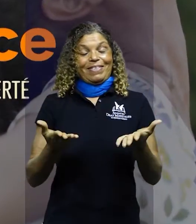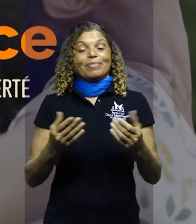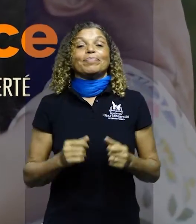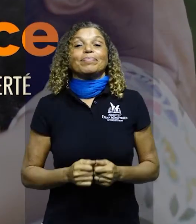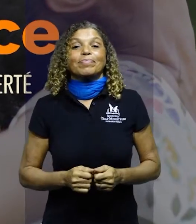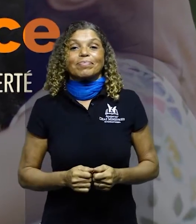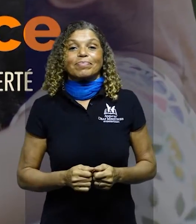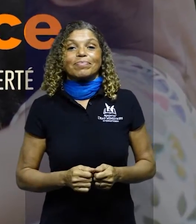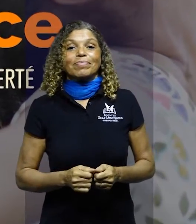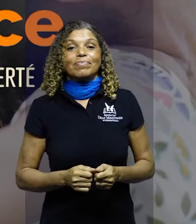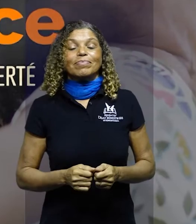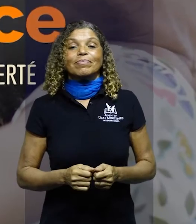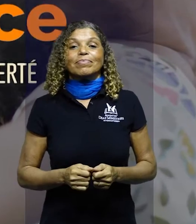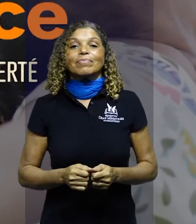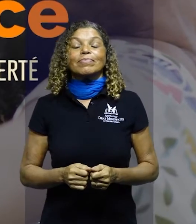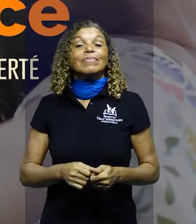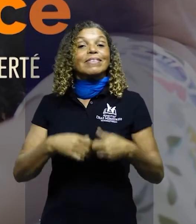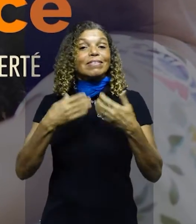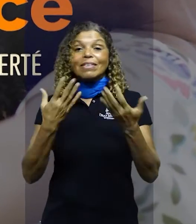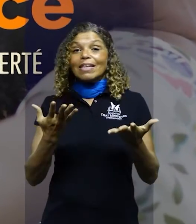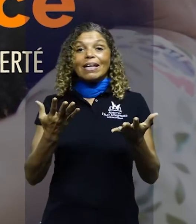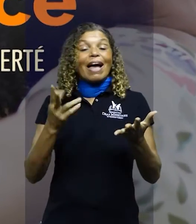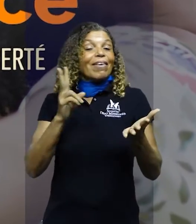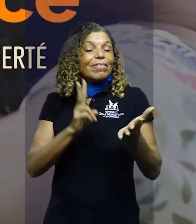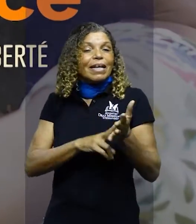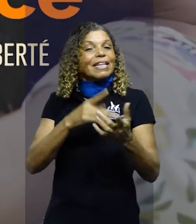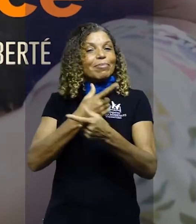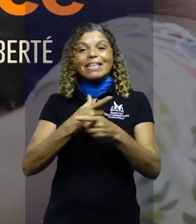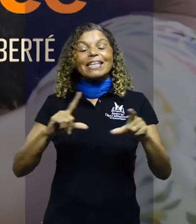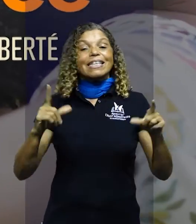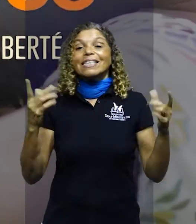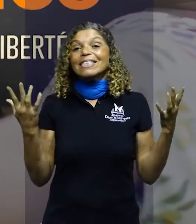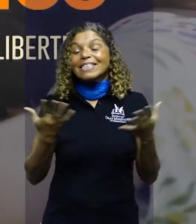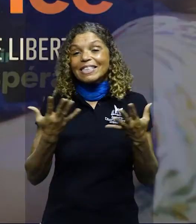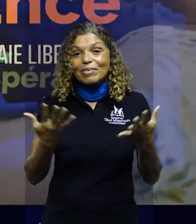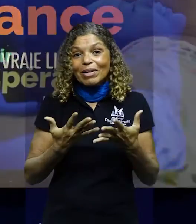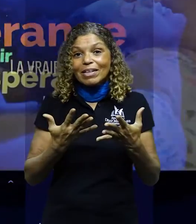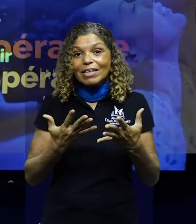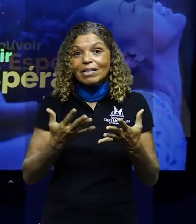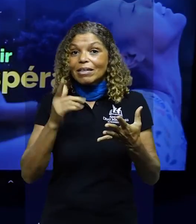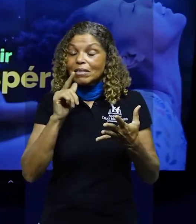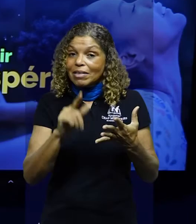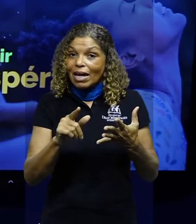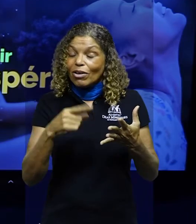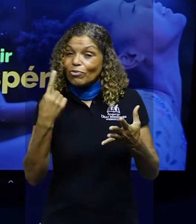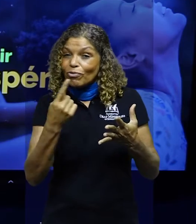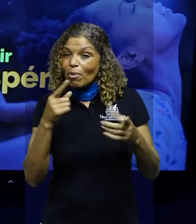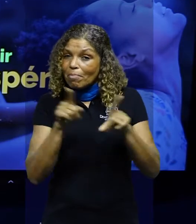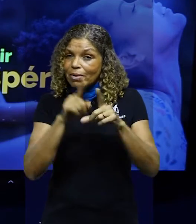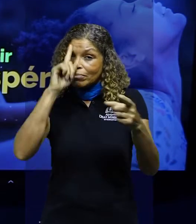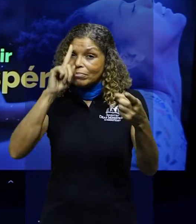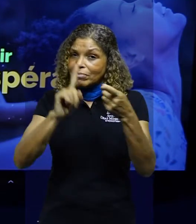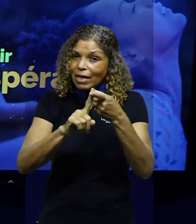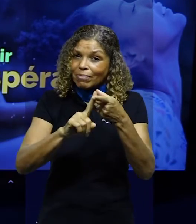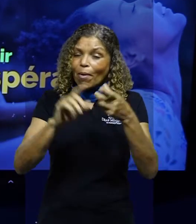débattre dans notre réflexion d'aujourd'hui. Qu'est-ce que la vraie liberté ? Nous sommes toujours dans le cadre de